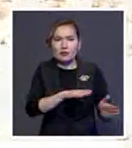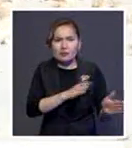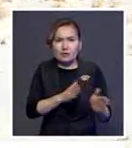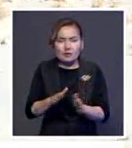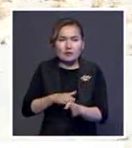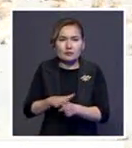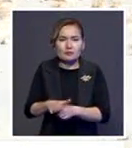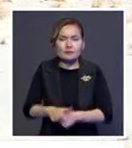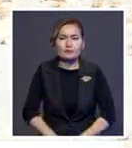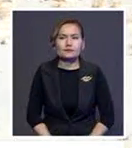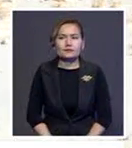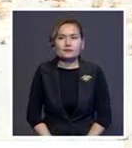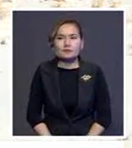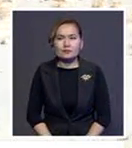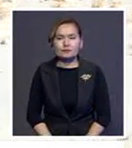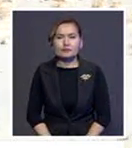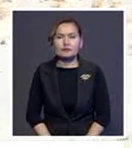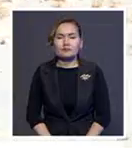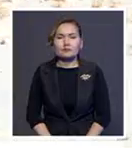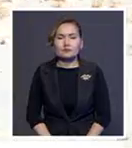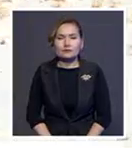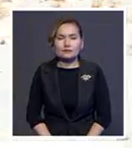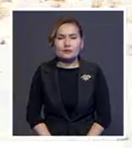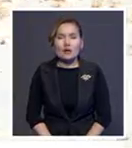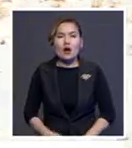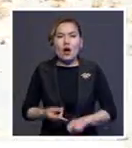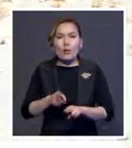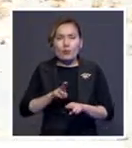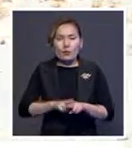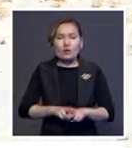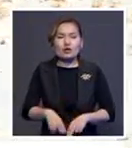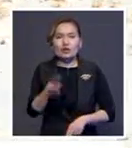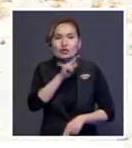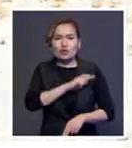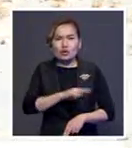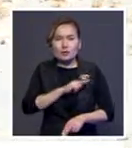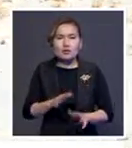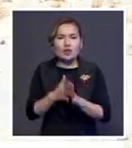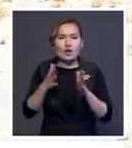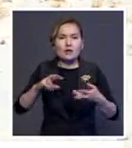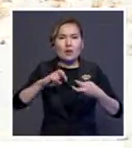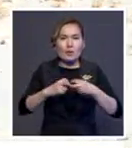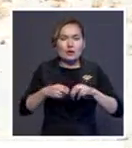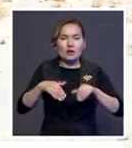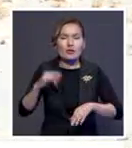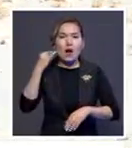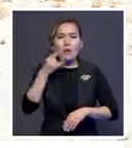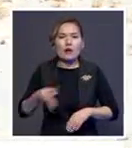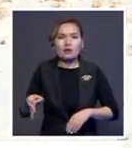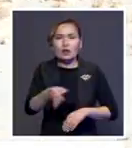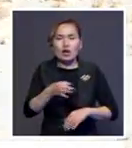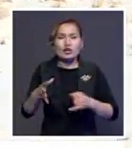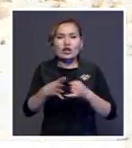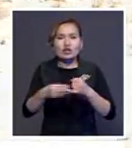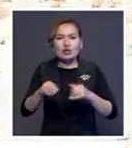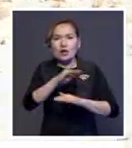Проблематичен, что у нас грунтовые воды очень высоко находятся. Бұл да әбігерге салатын үлкен мәселе. Себебі Павлодар қаласы аумағында жерасты